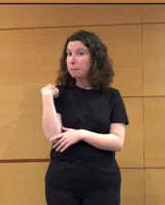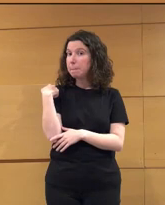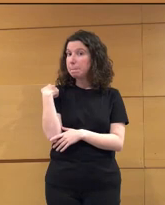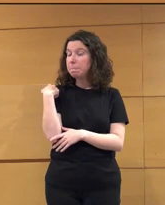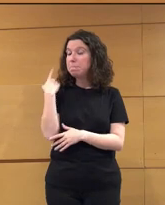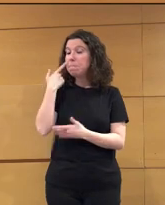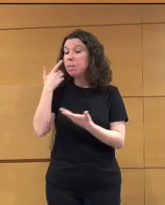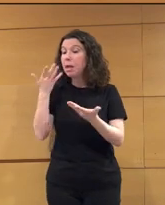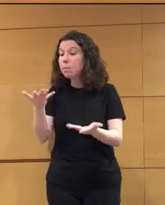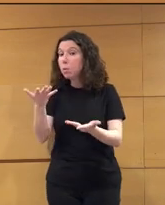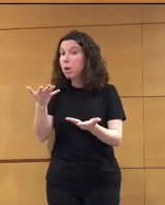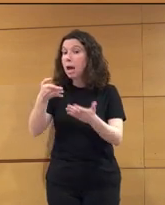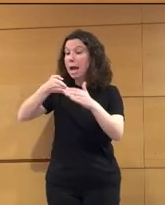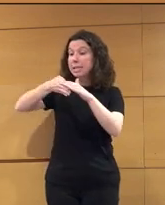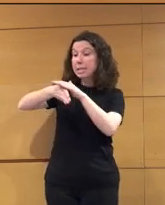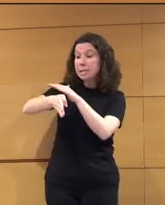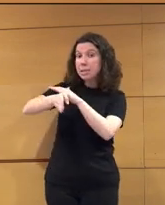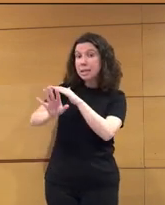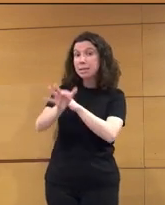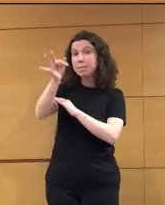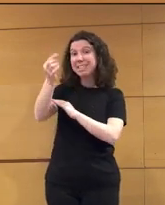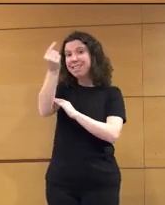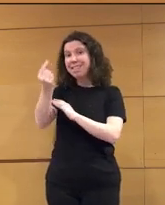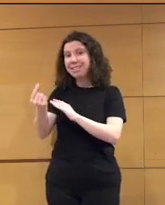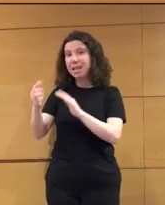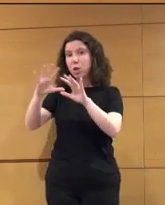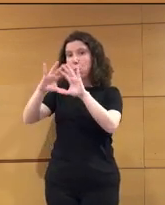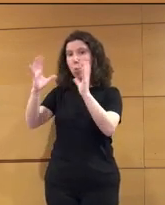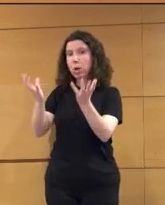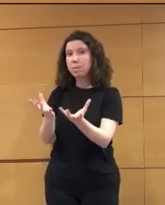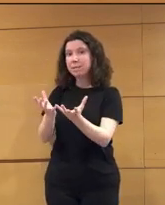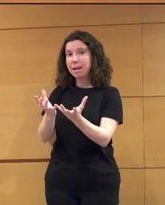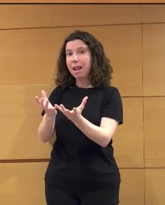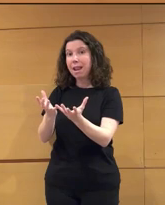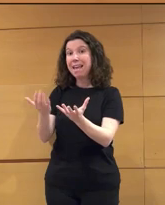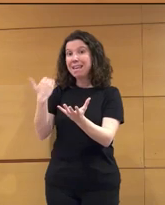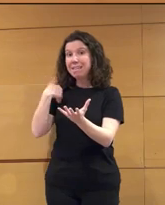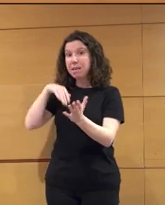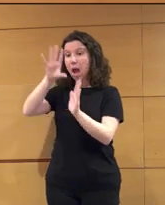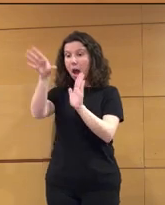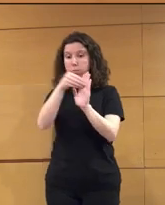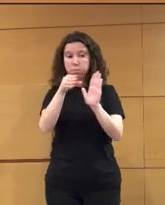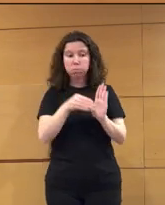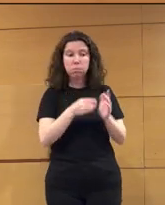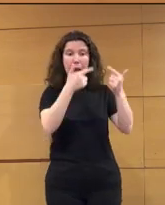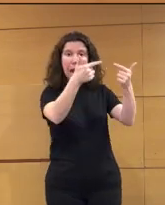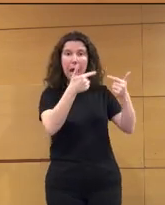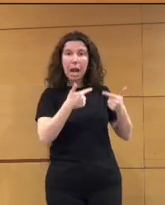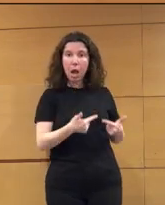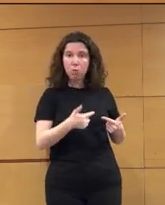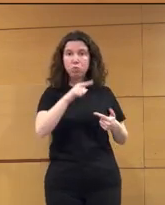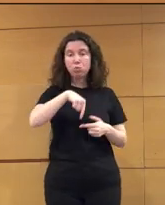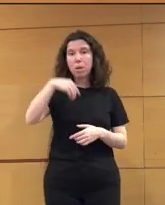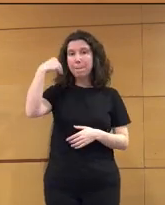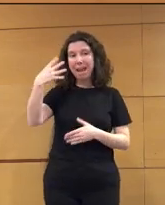s'integra, l'accessibilitat i el disseny universal als graus i màsters, i ara aquest any el que estem fent és treballar